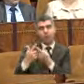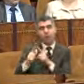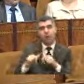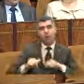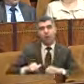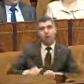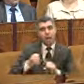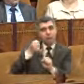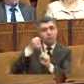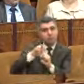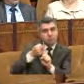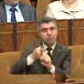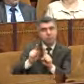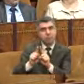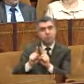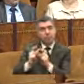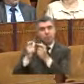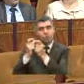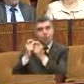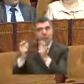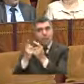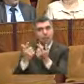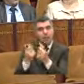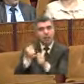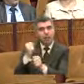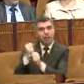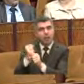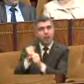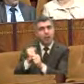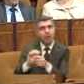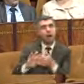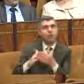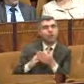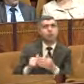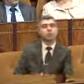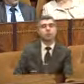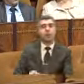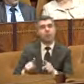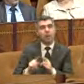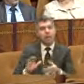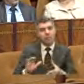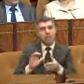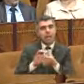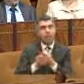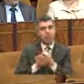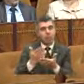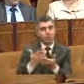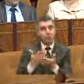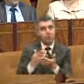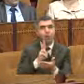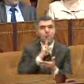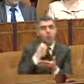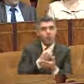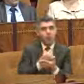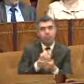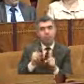اللي كيكون في سوق الشغل، واللي كيمكن لكم في اطار التضامن الحكومي يكون عندكم هذه